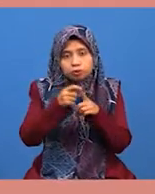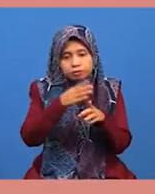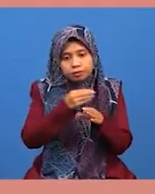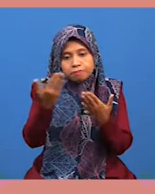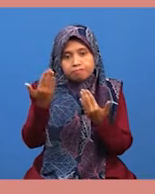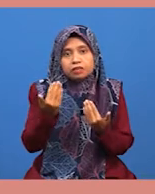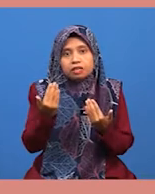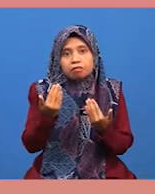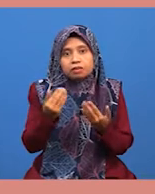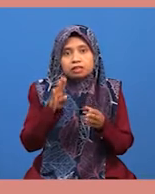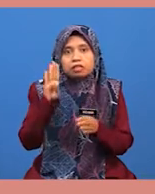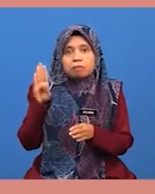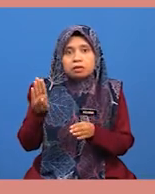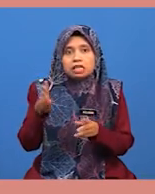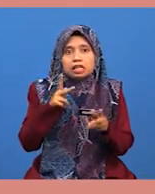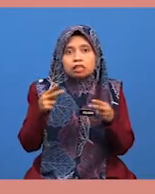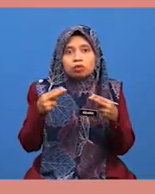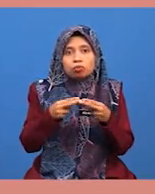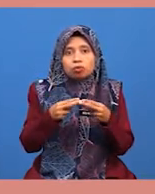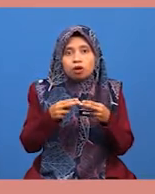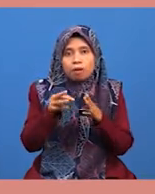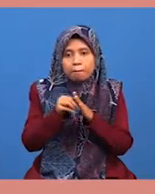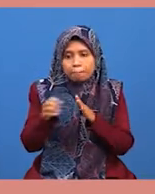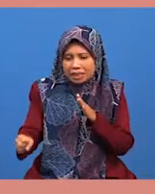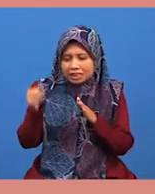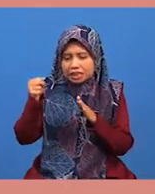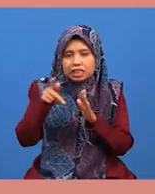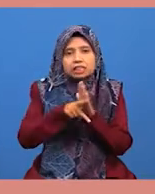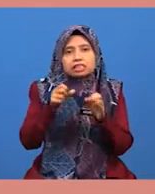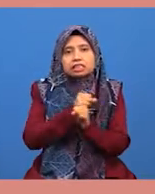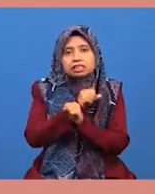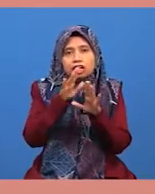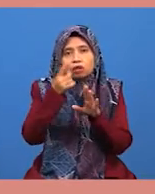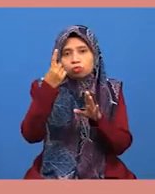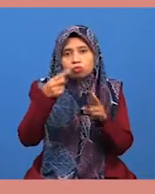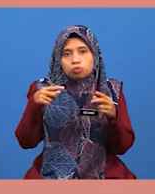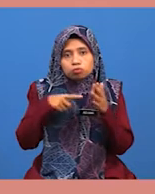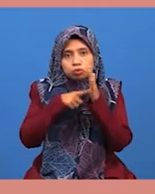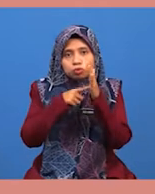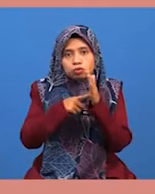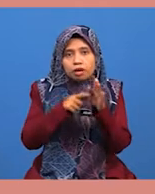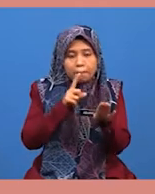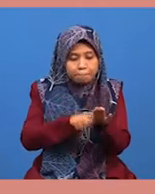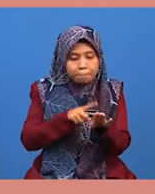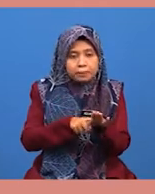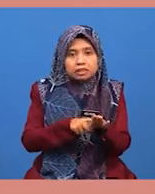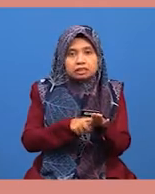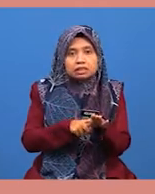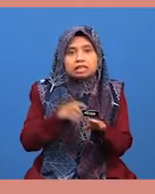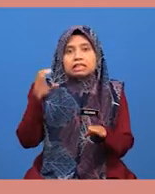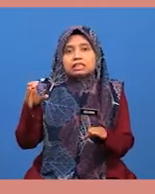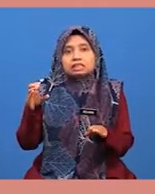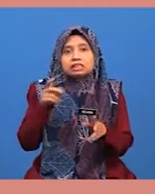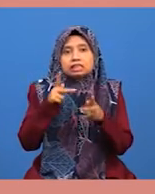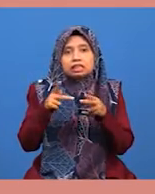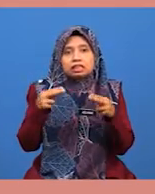dan harapan. B. Kata hubung pancangan keterangan untuk menunjukkan masa.